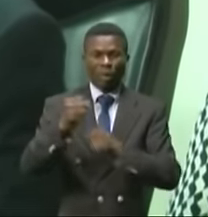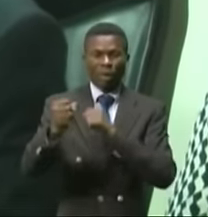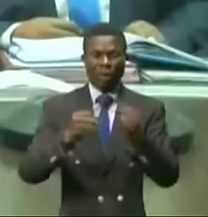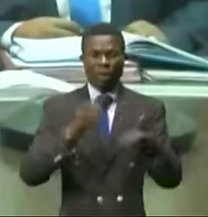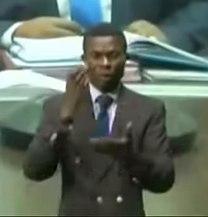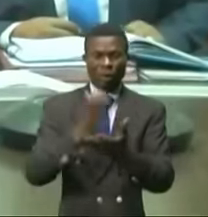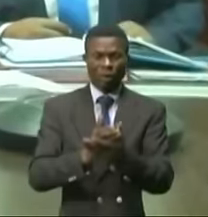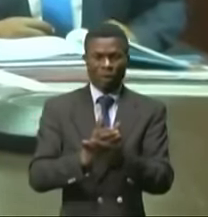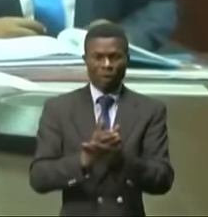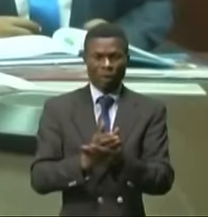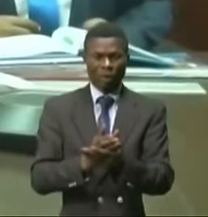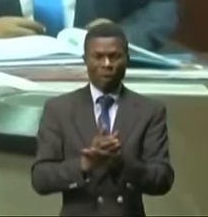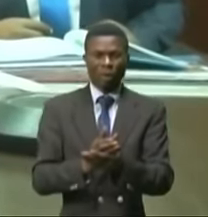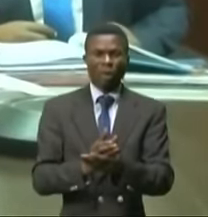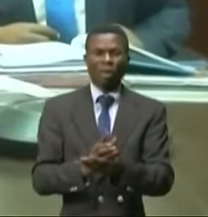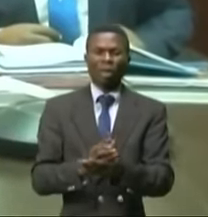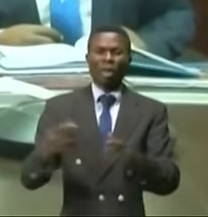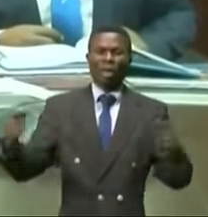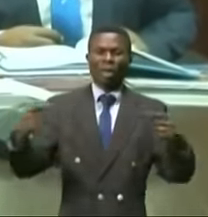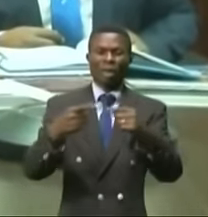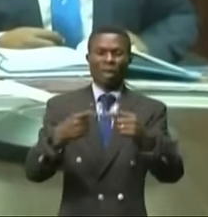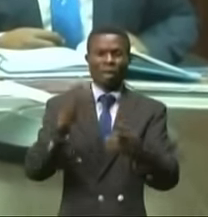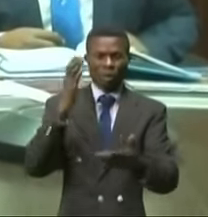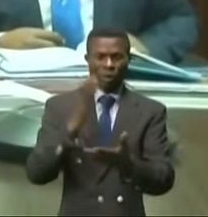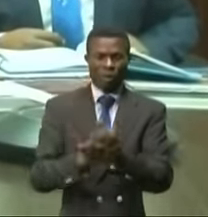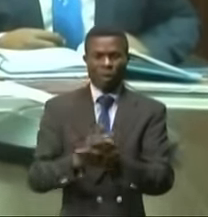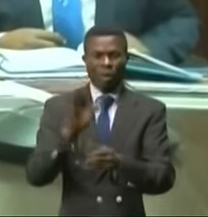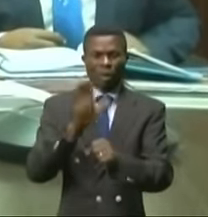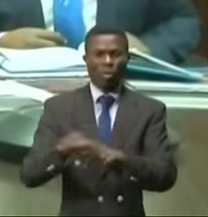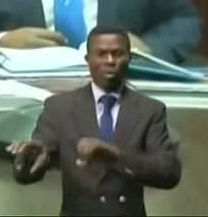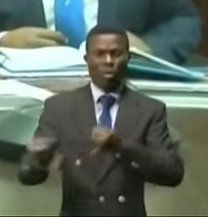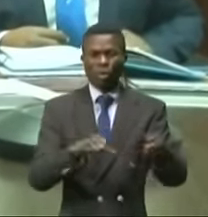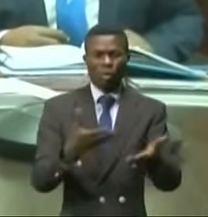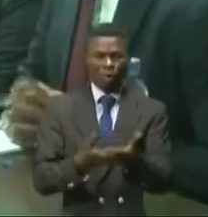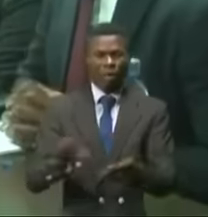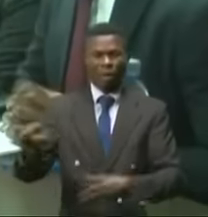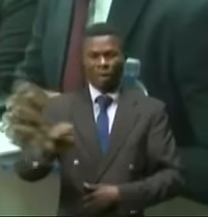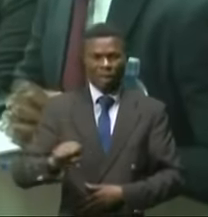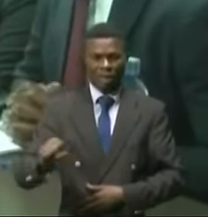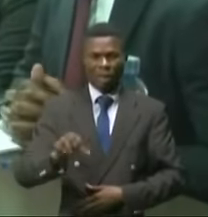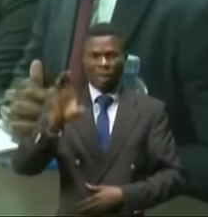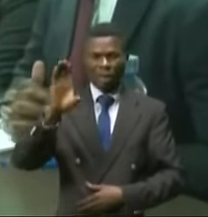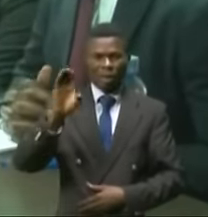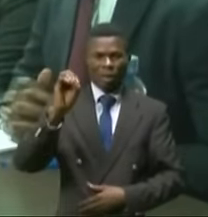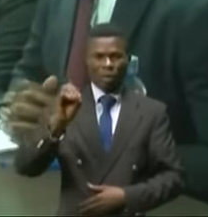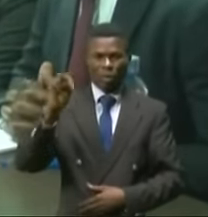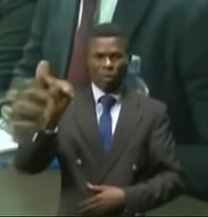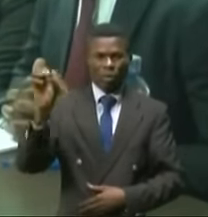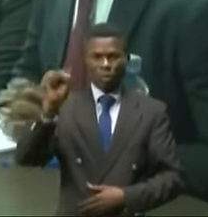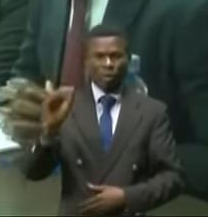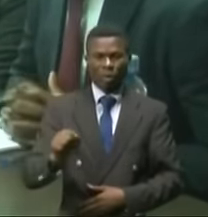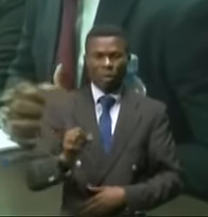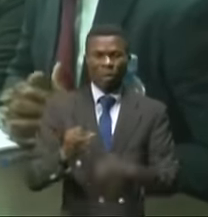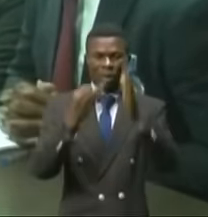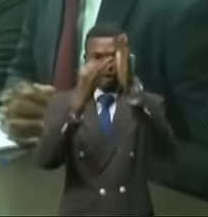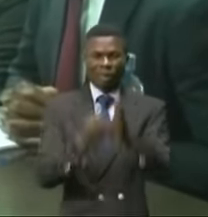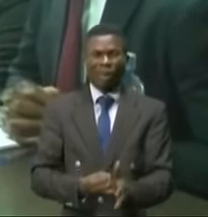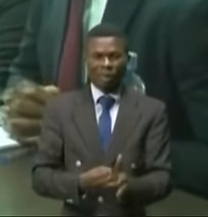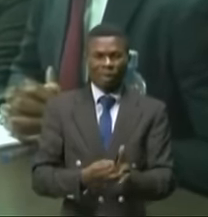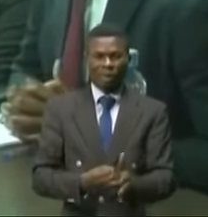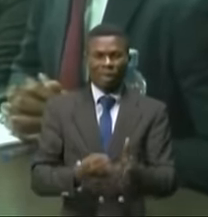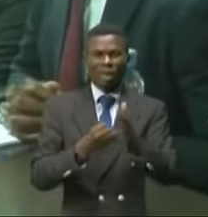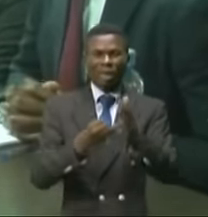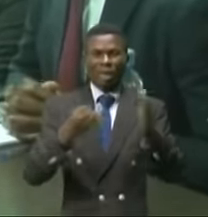contre les pratiques anticoncurrentielles dans les différents secteurs. Le COMESA de 586 millions